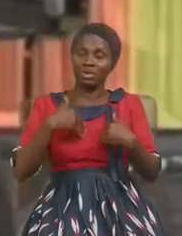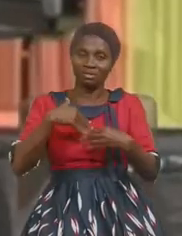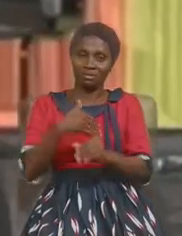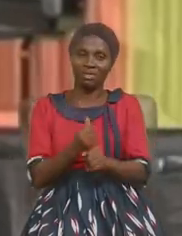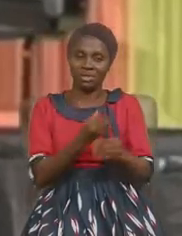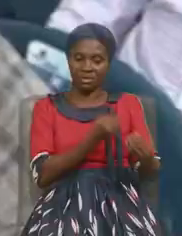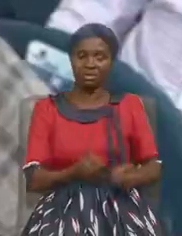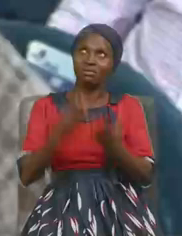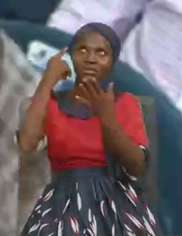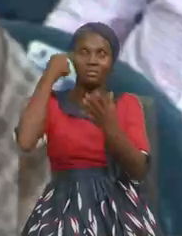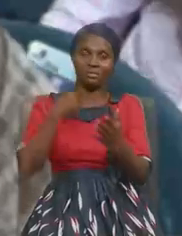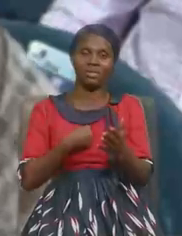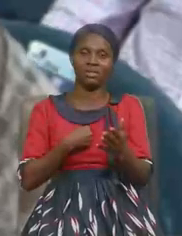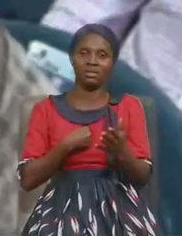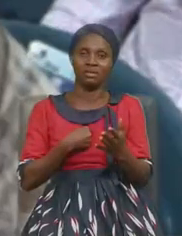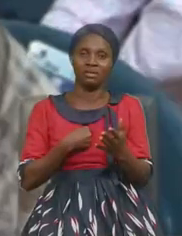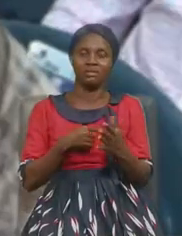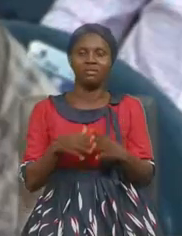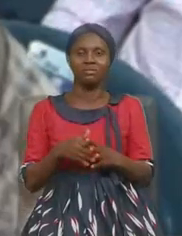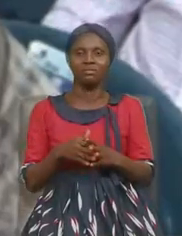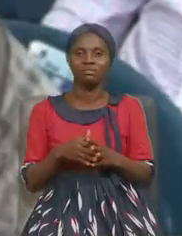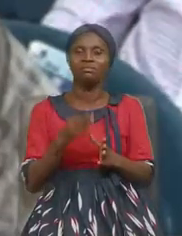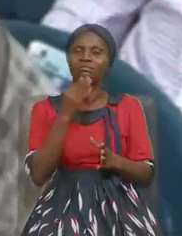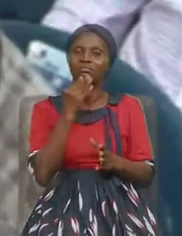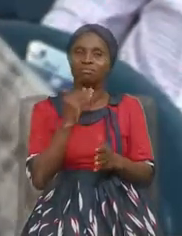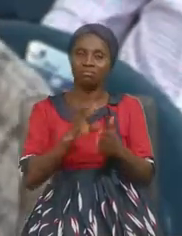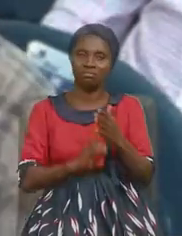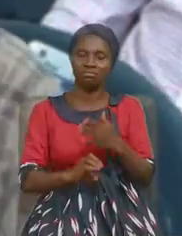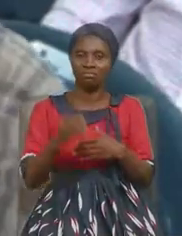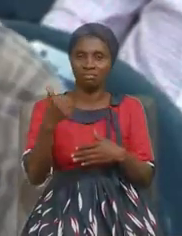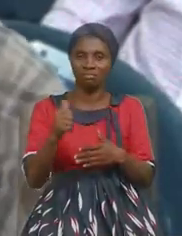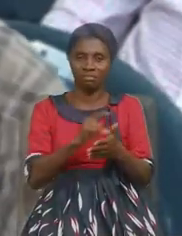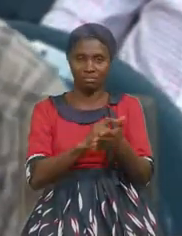moi. En Hébreux 10, 10.